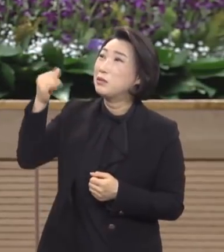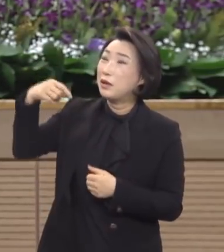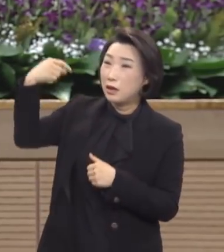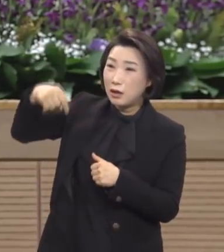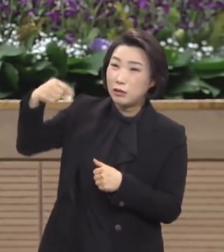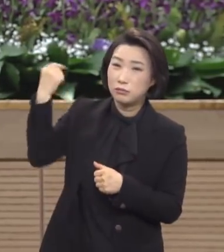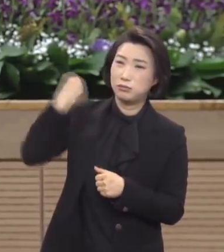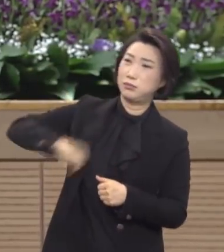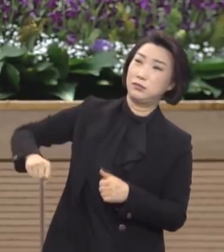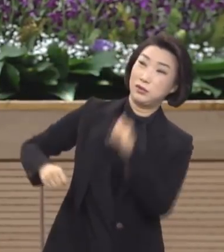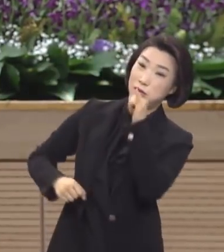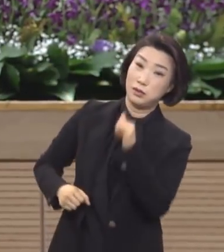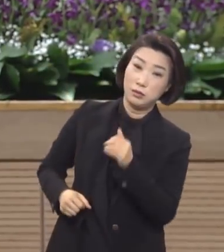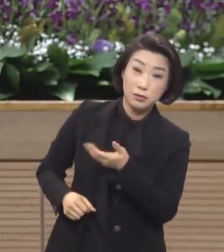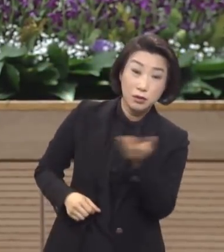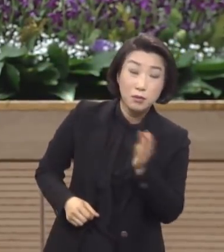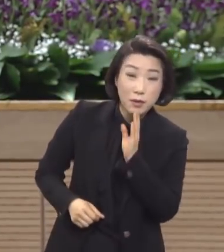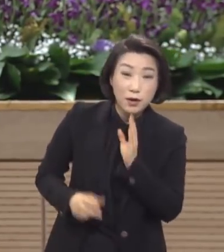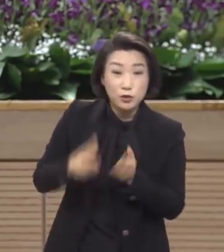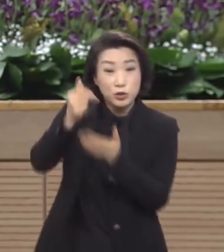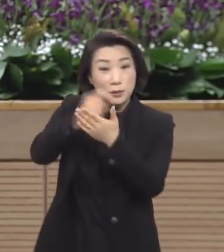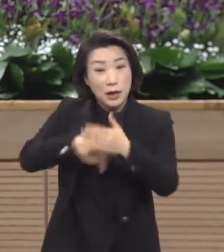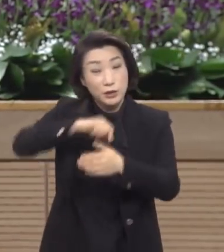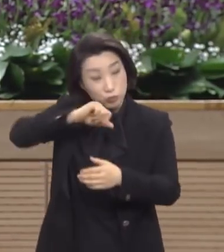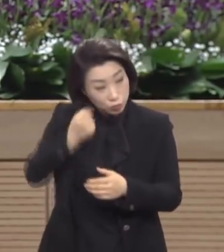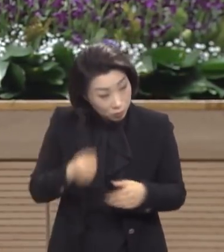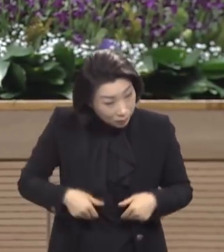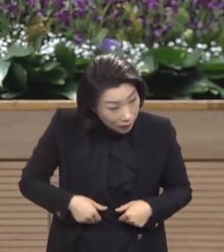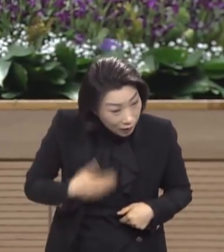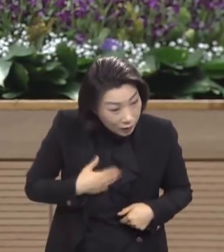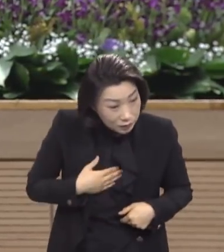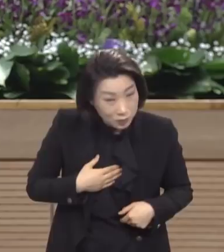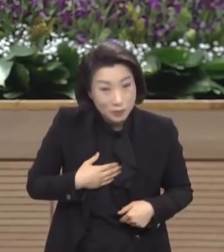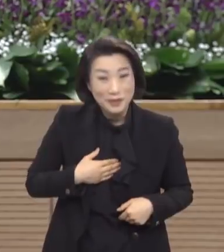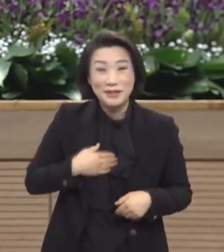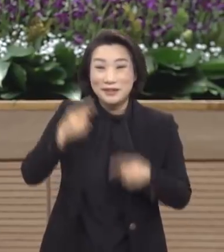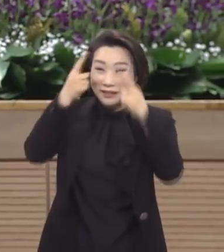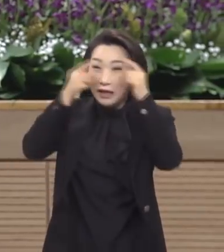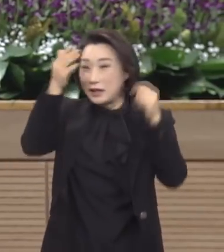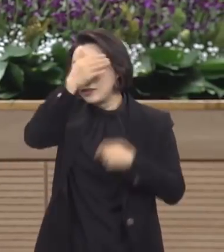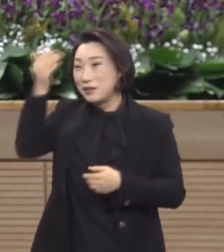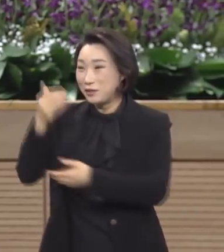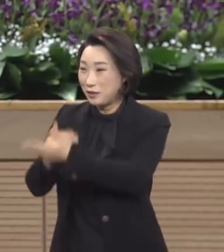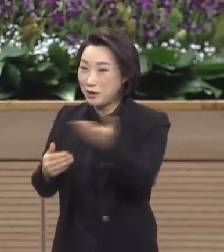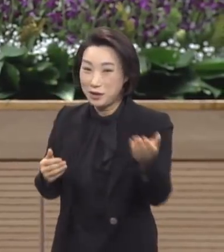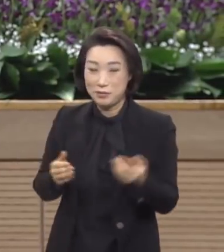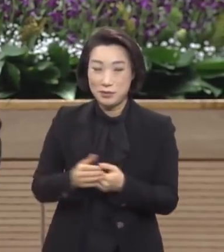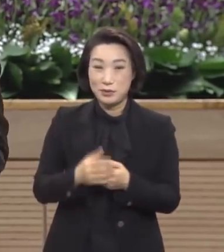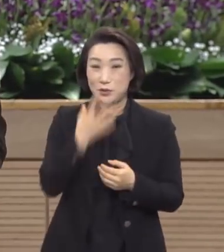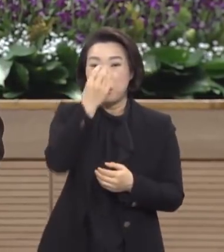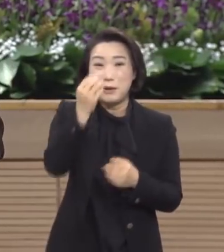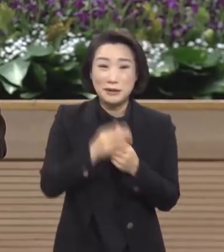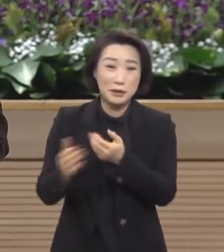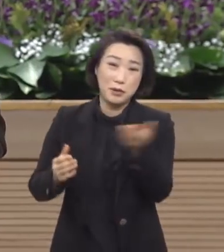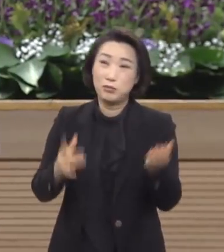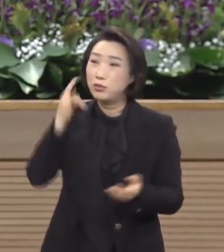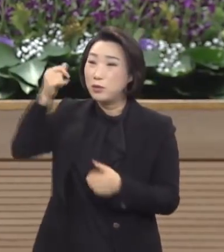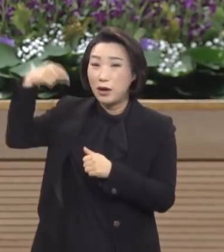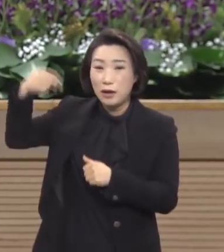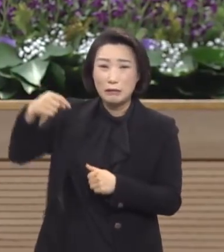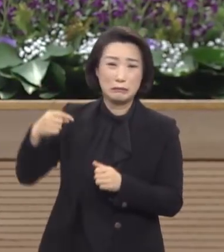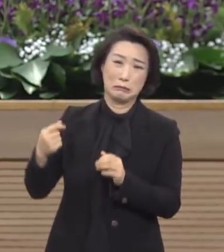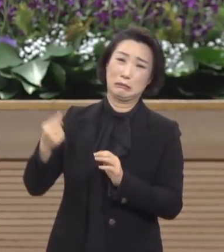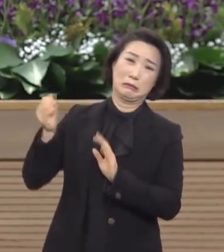안 들어요. 주 안에서 순종을 안 하는데 우리 대학 청년들이 교만해서 부모 말을